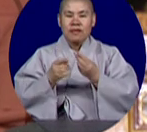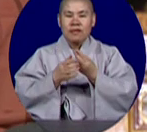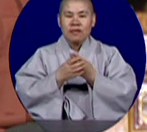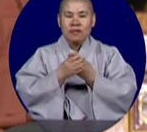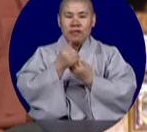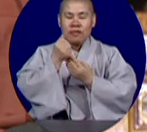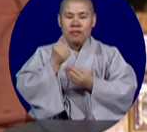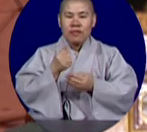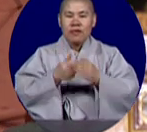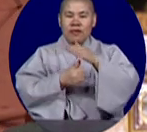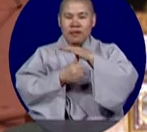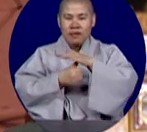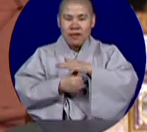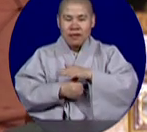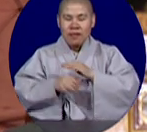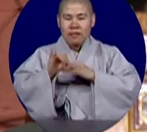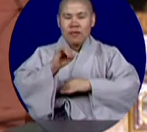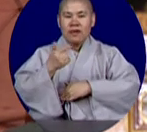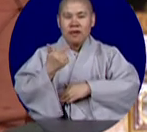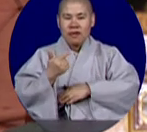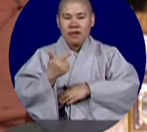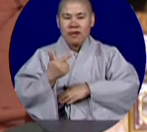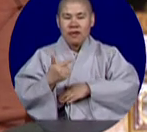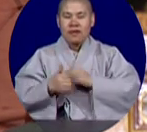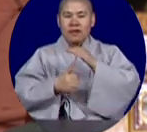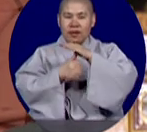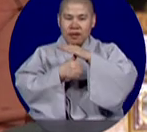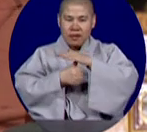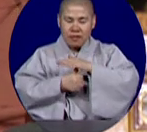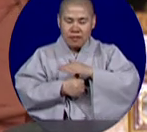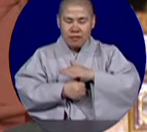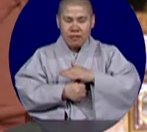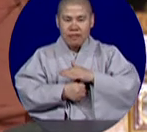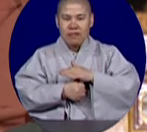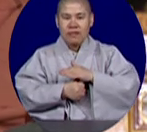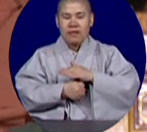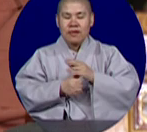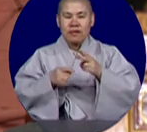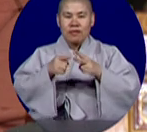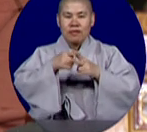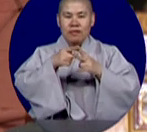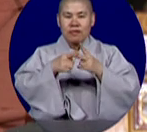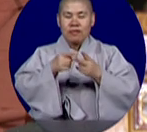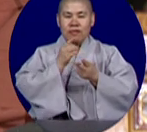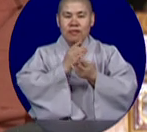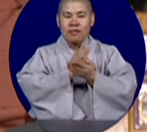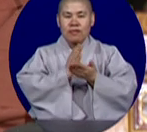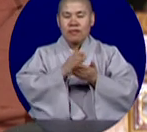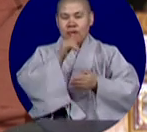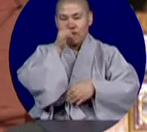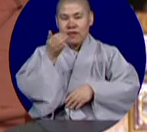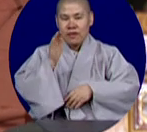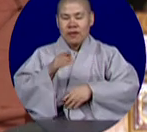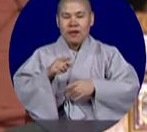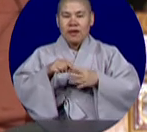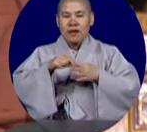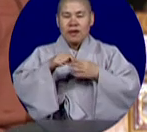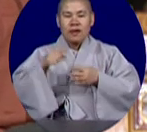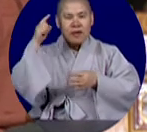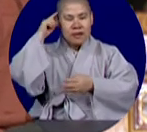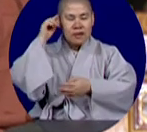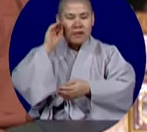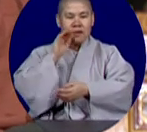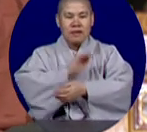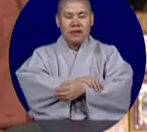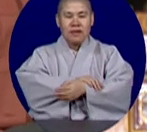말하면 참을인자예요. 그 참는다라는 게 2가지가 있는데, 하나는 지혜지자의 의미고 하나는